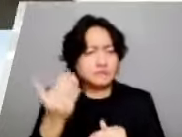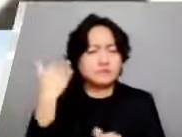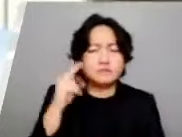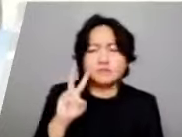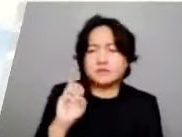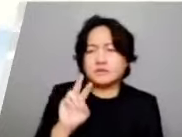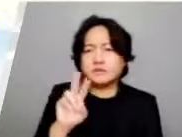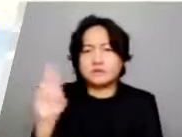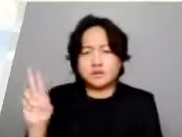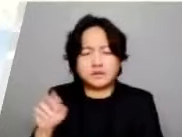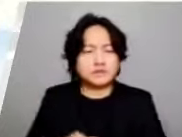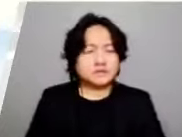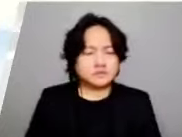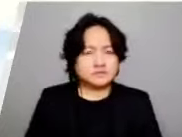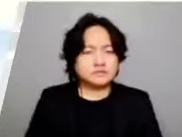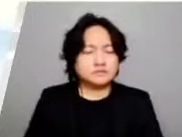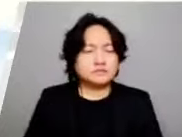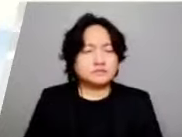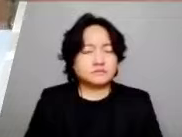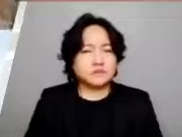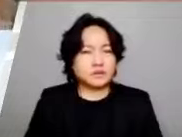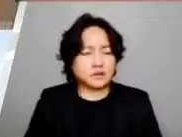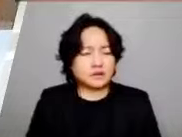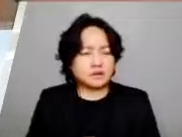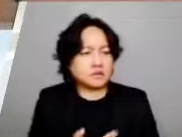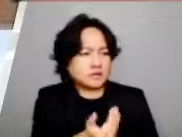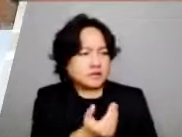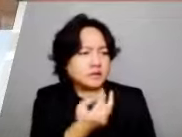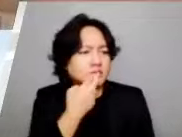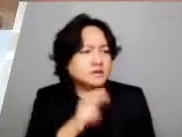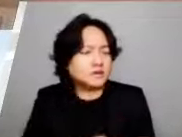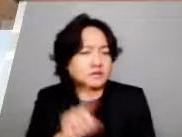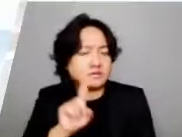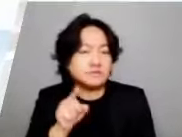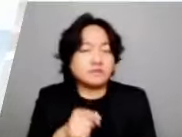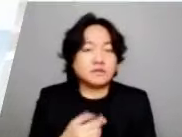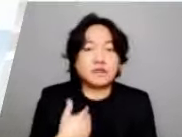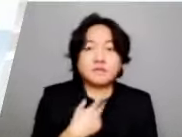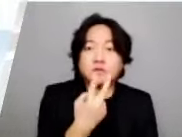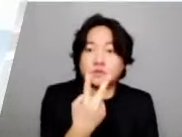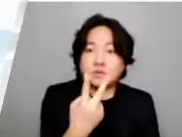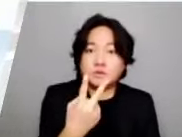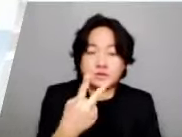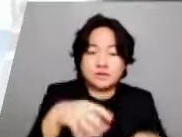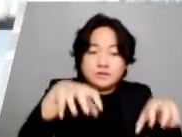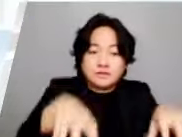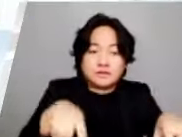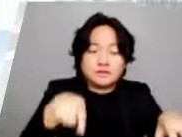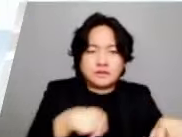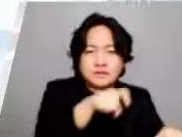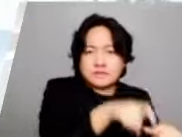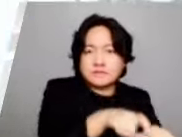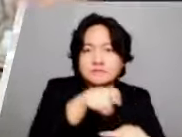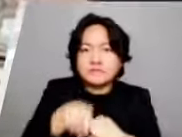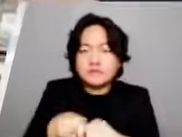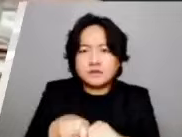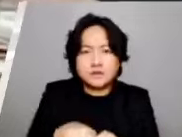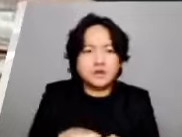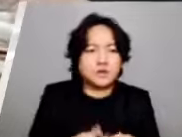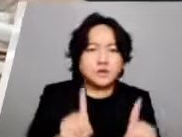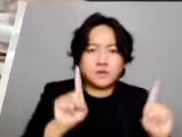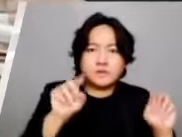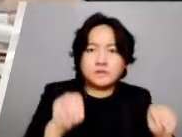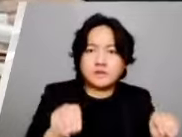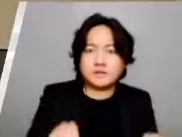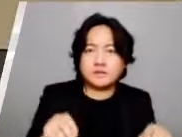may 2 safe house na binayaran ng 1 milyong piso. May mga safe house ding binayaran ng 250,000 pesos